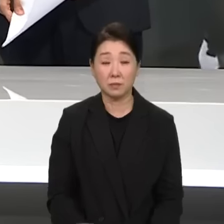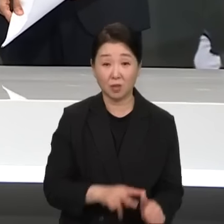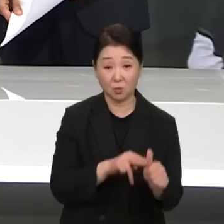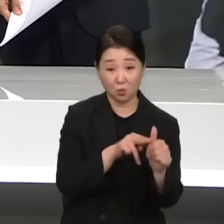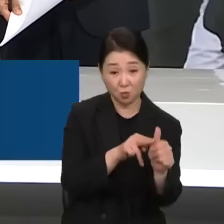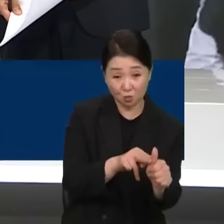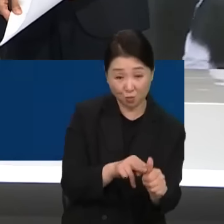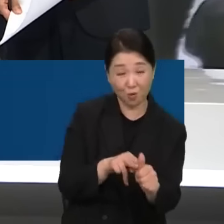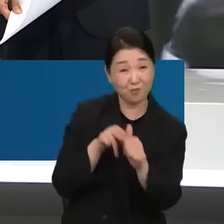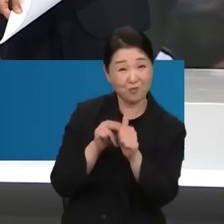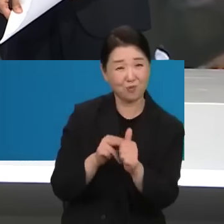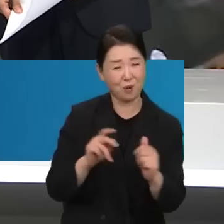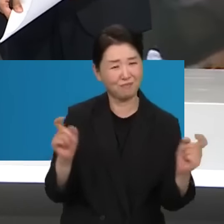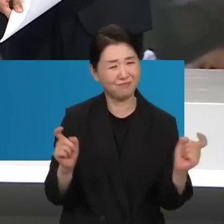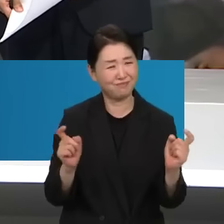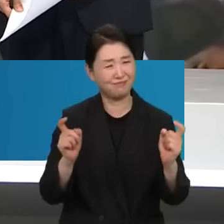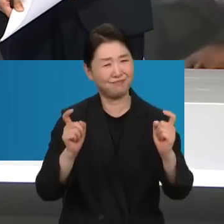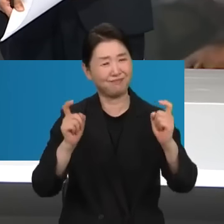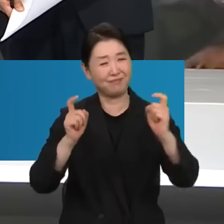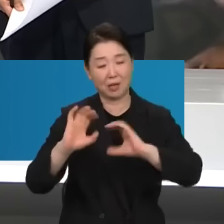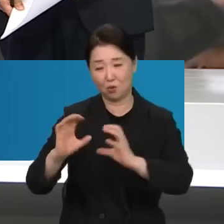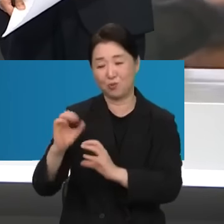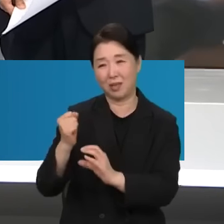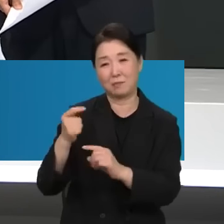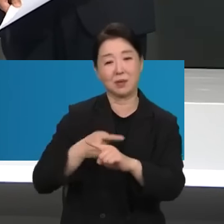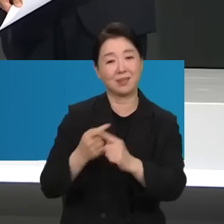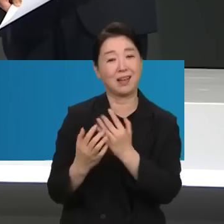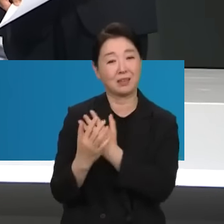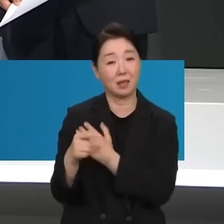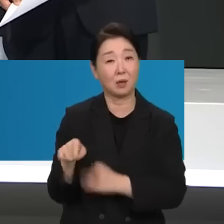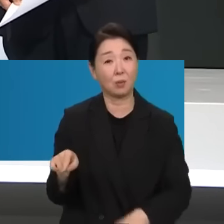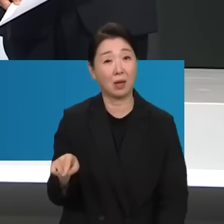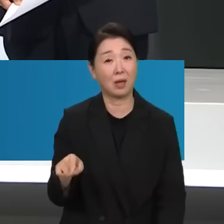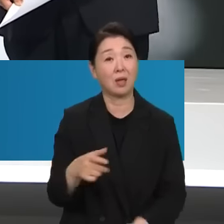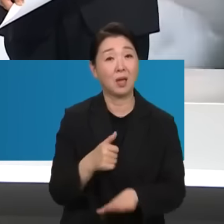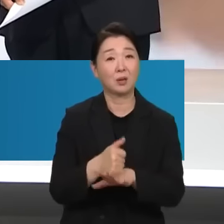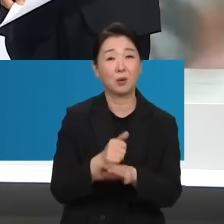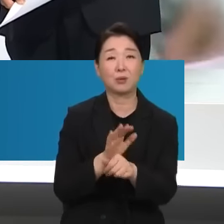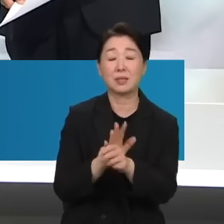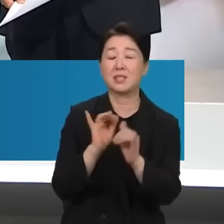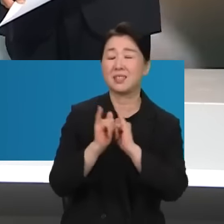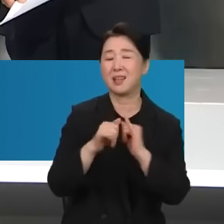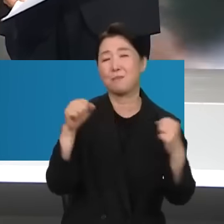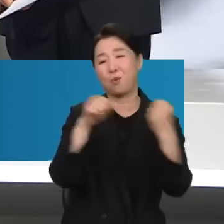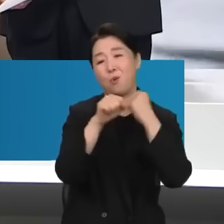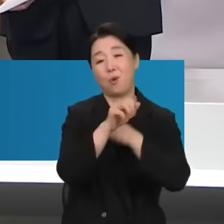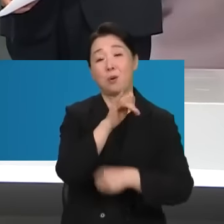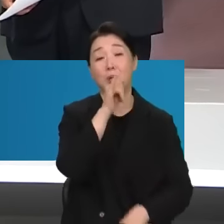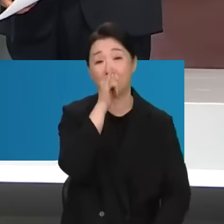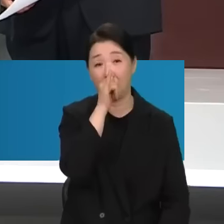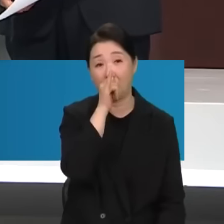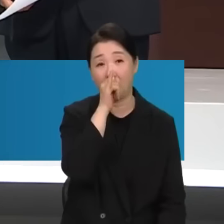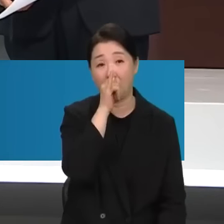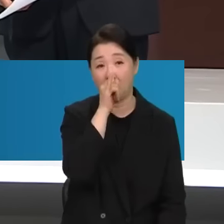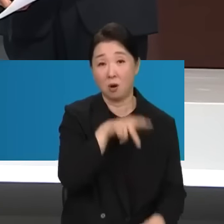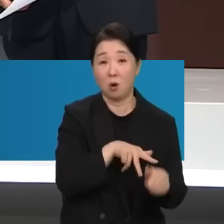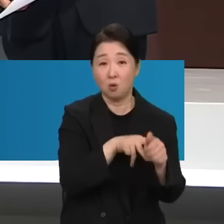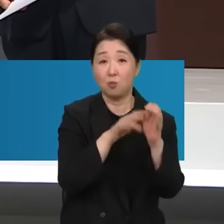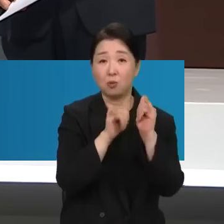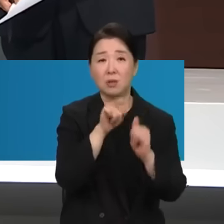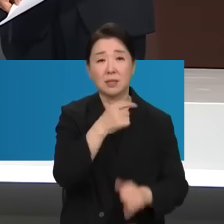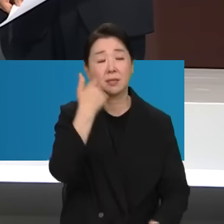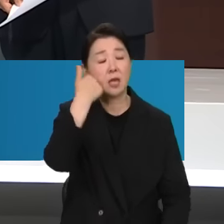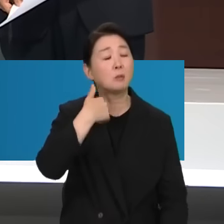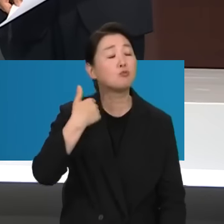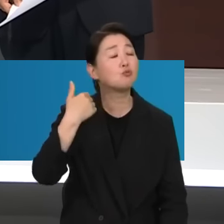후보들 간 비방전이 계속되고 있는 국민의힘 전당대회는 결국 지지자들의 폭력 사태로 번졌는데 후보들은 이게